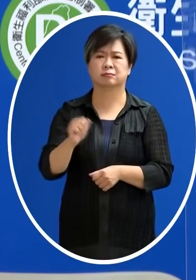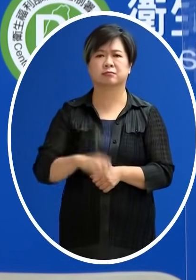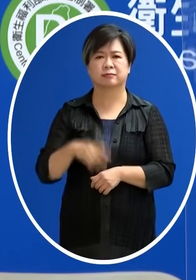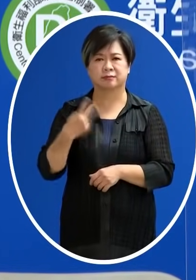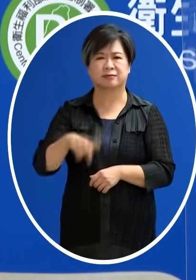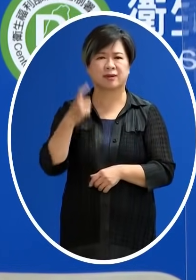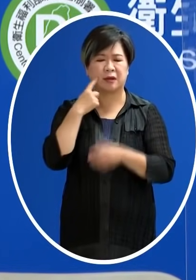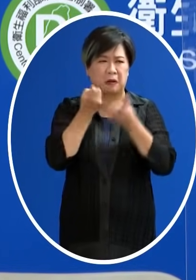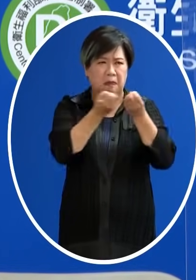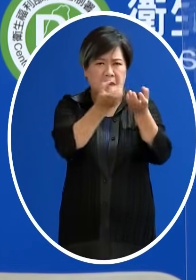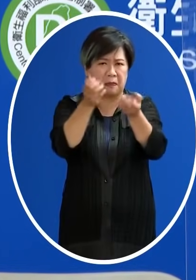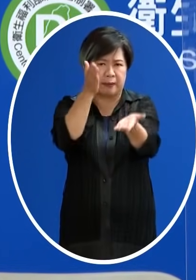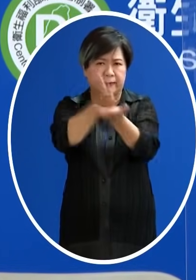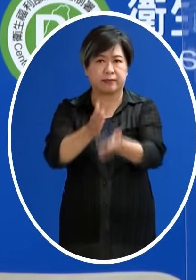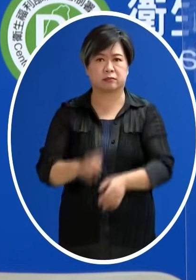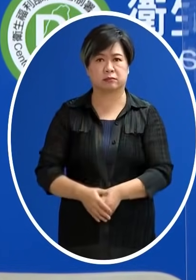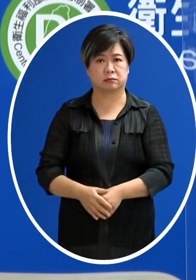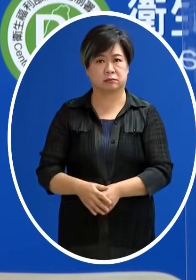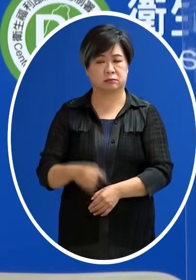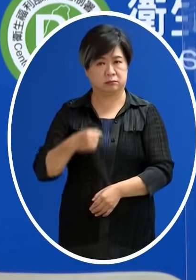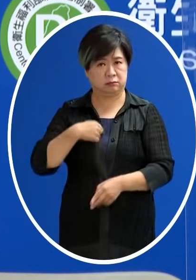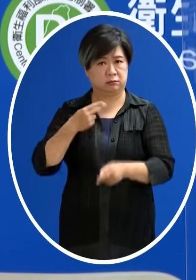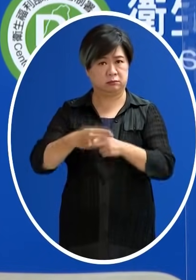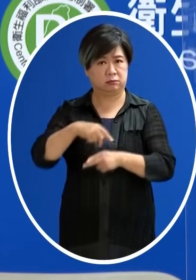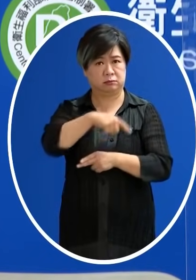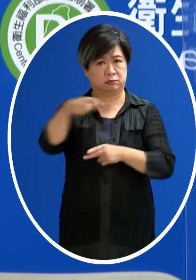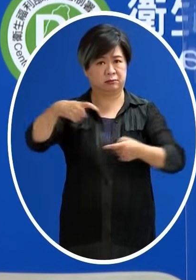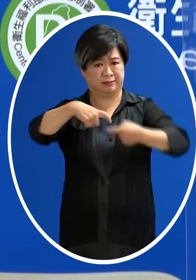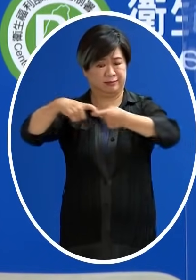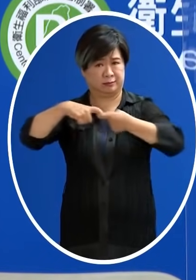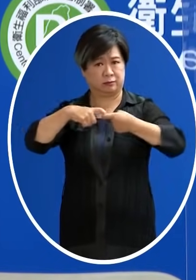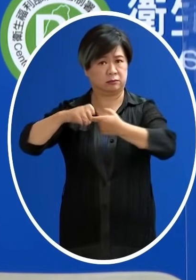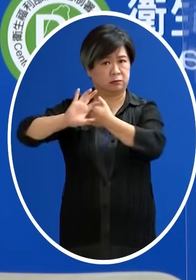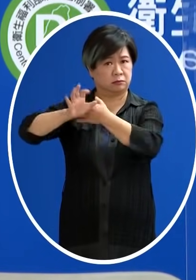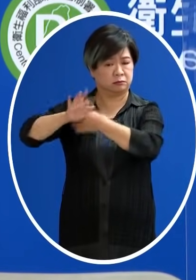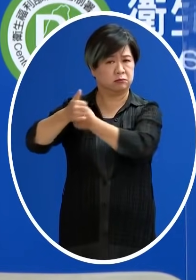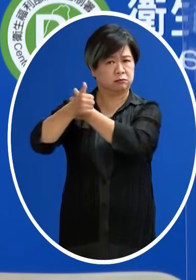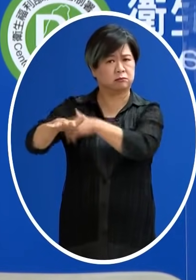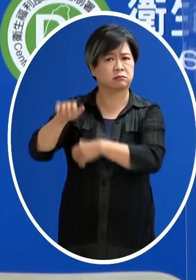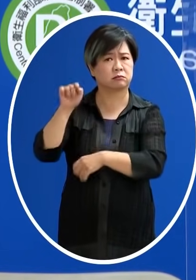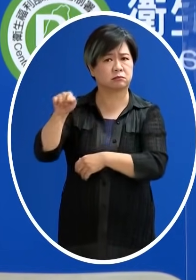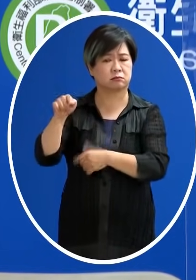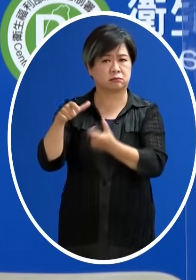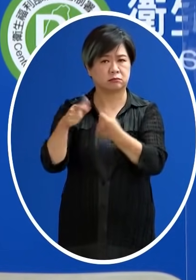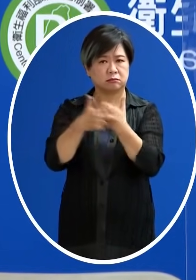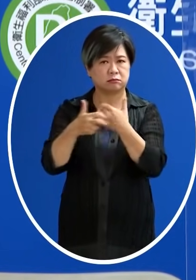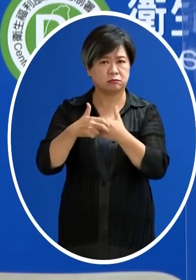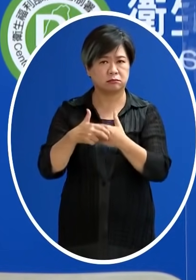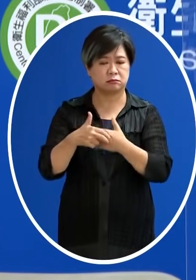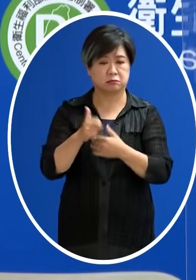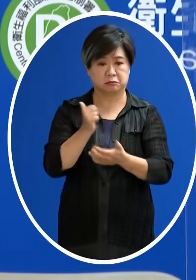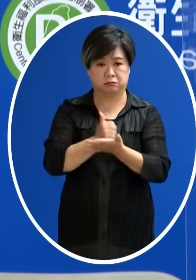要传，那我相信大家如果全民一起来，好，在国外的经验，那这些都是公共卫生有效的一个手段。